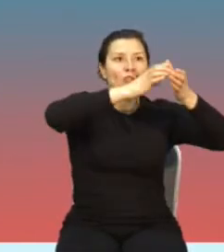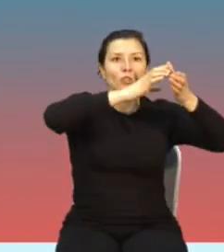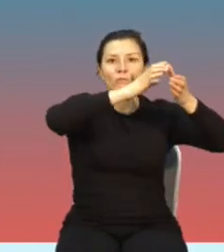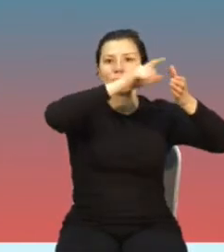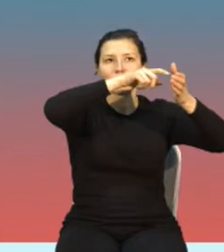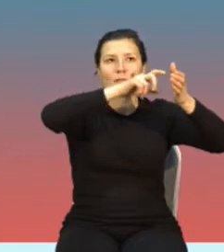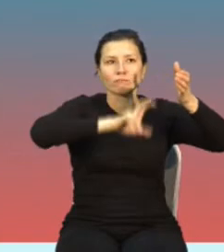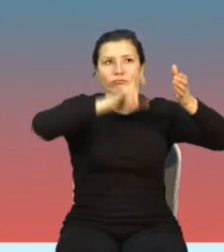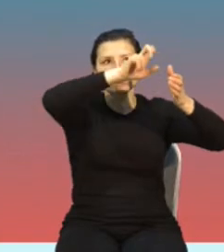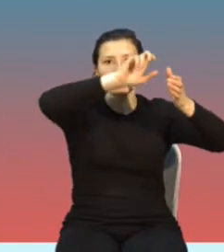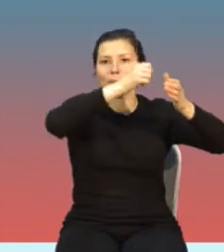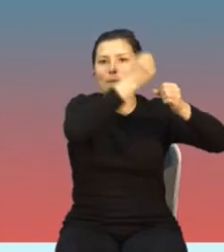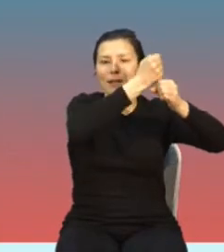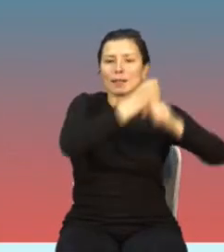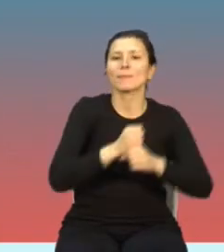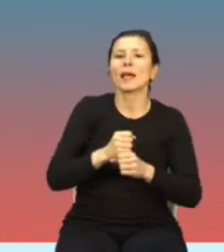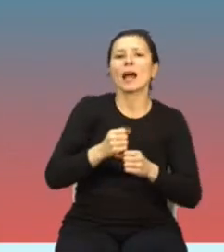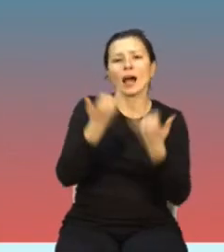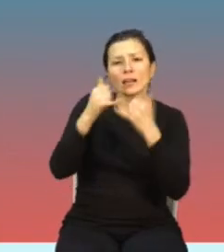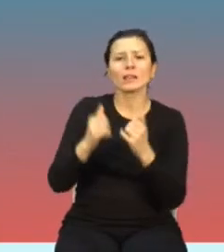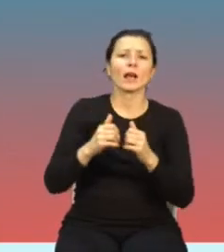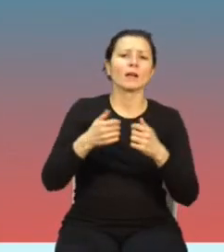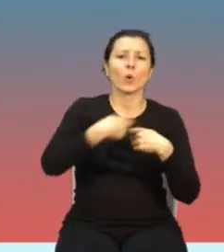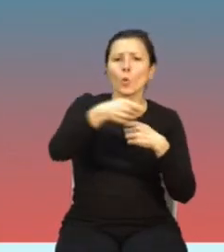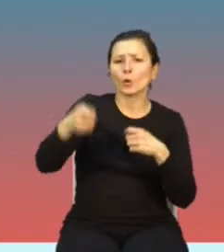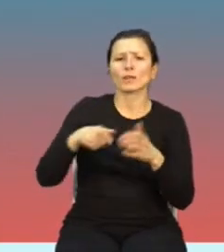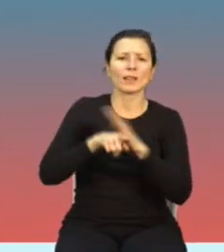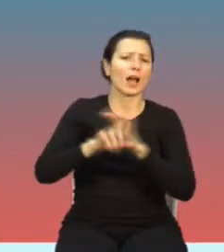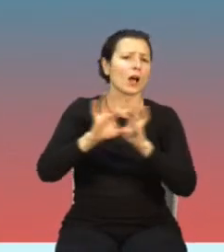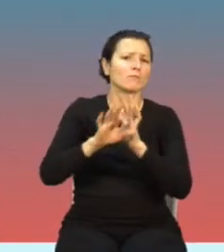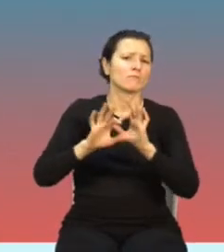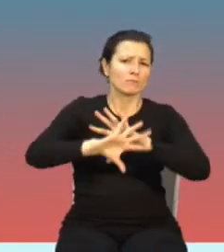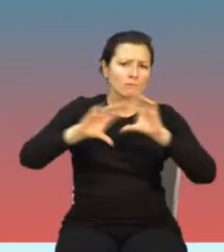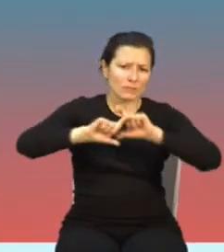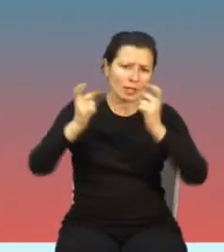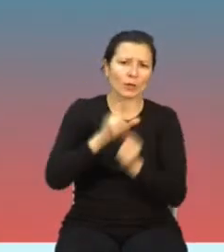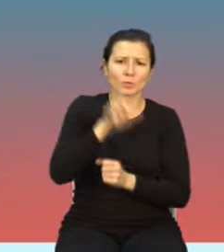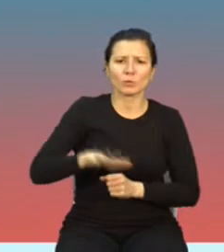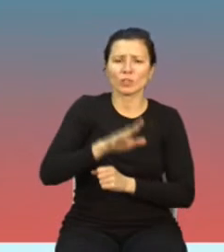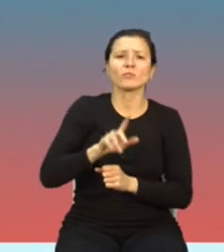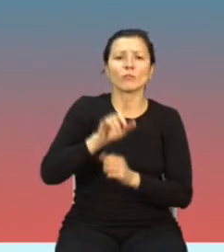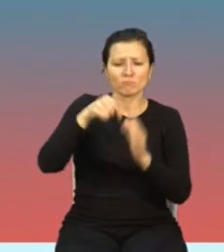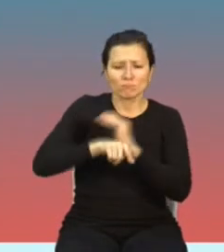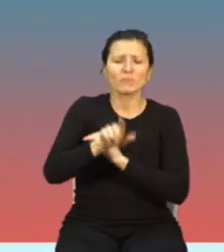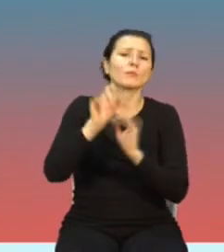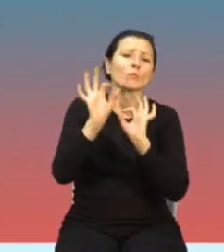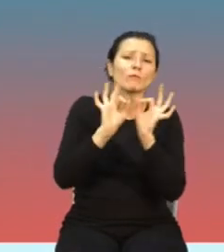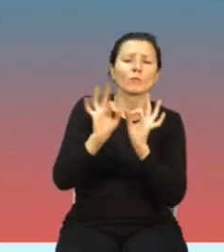Kolejna ulotka jest dla ogółu społeczeństwa i tam są bardziej ogólne informacje na temat pola